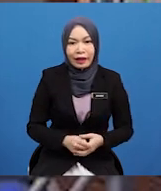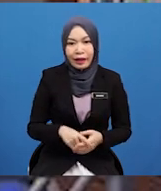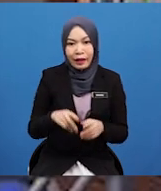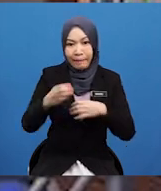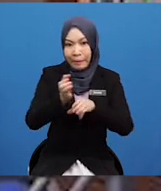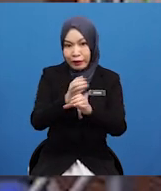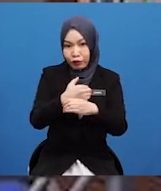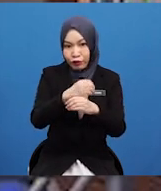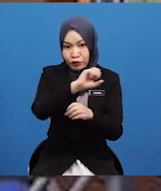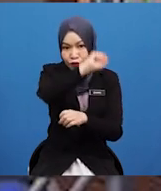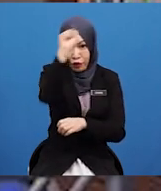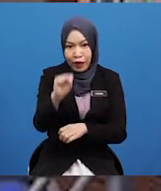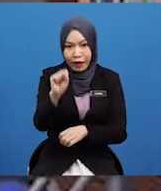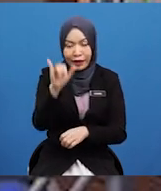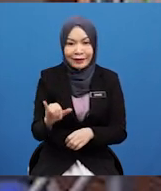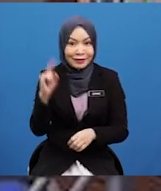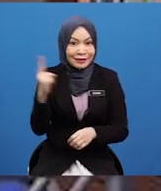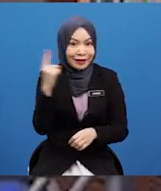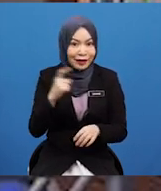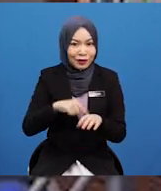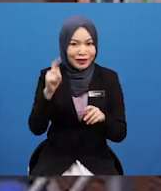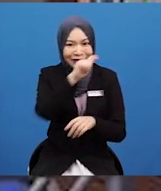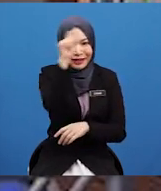ditanya dalam peperiksaan semester 2.